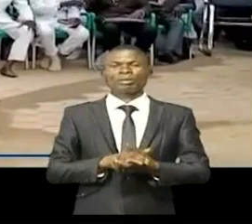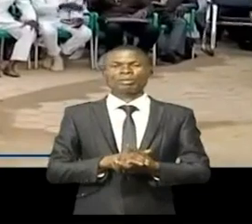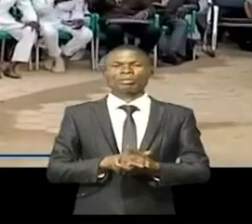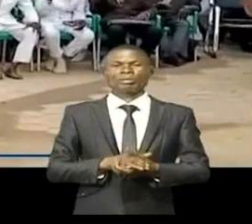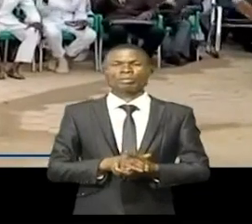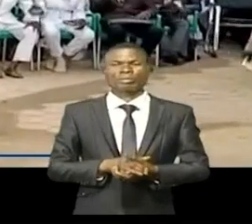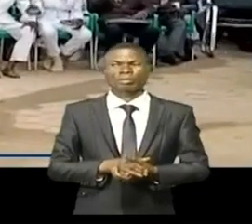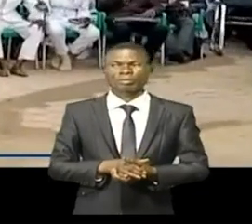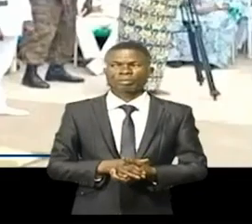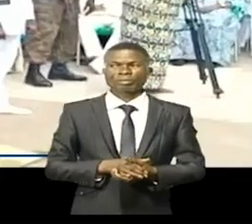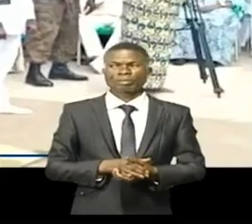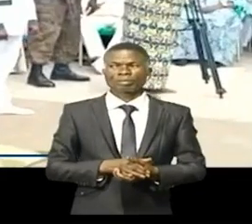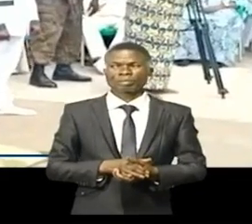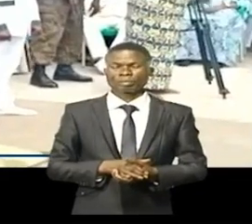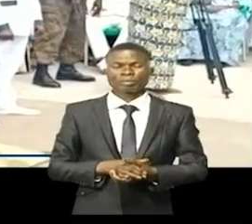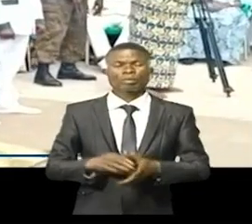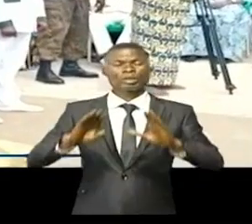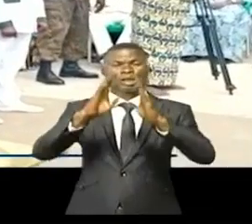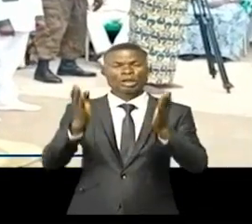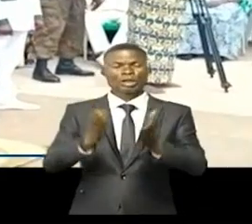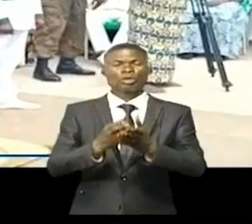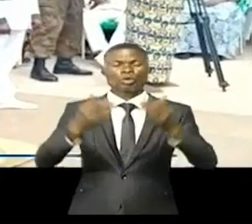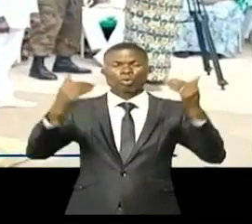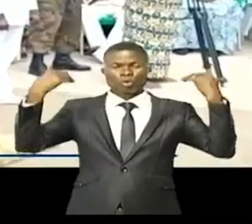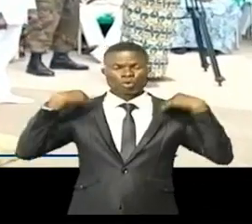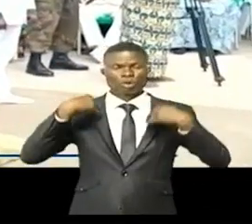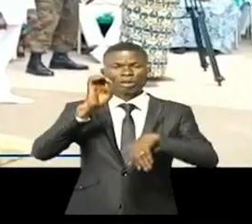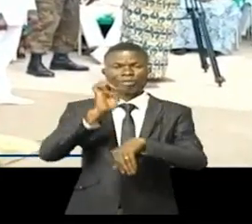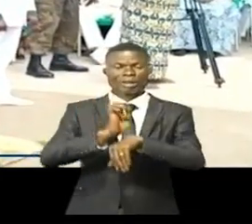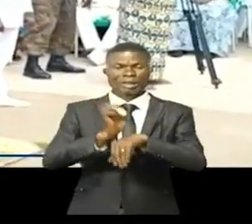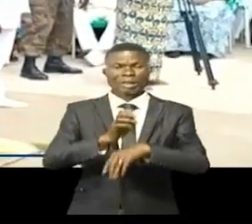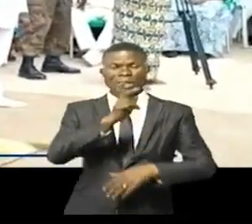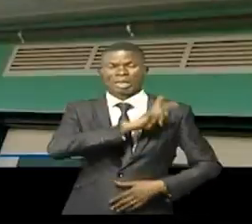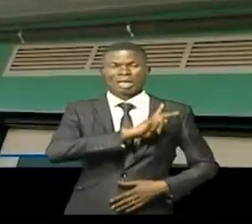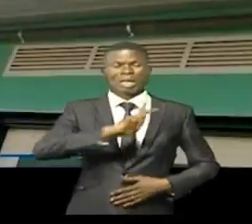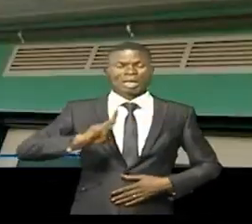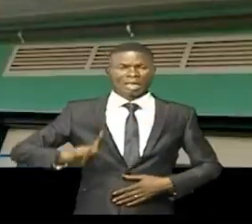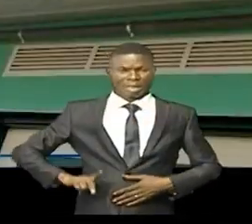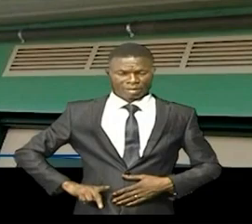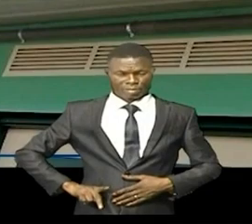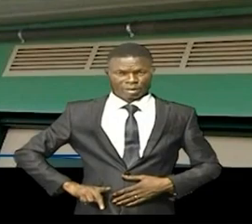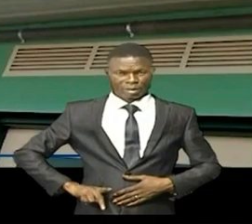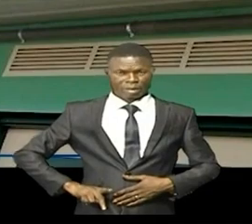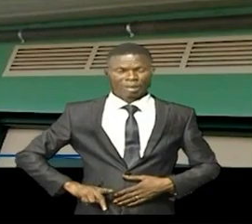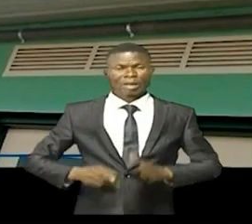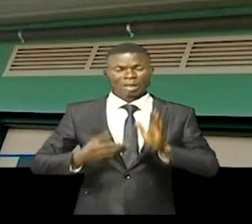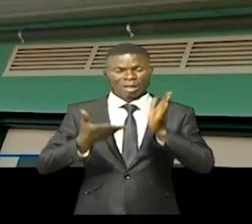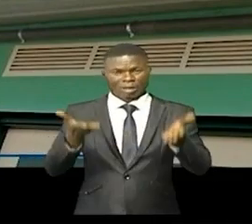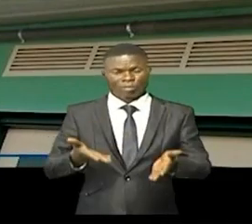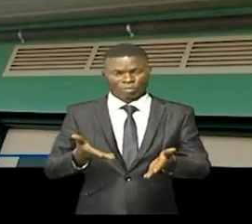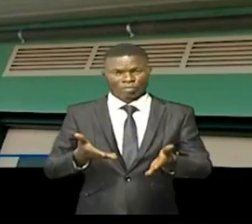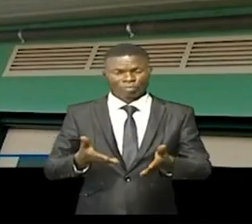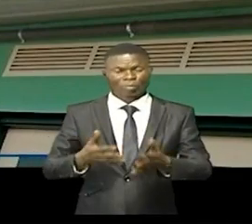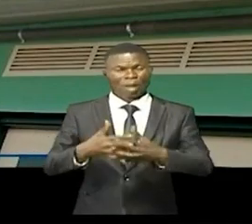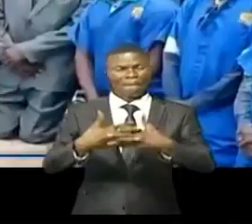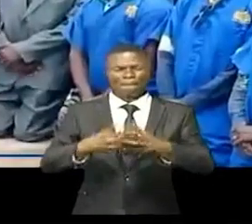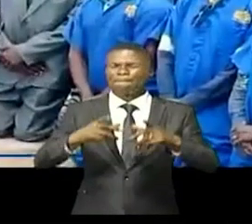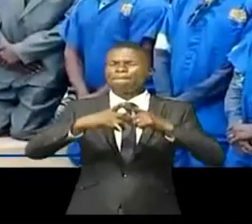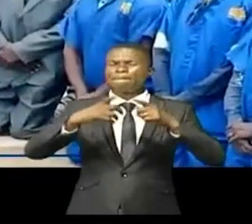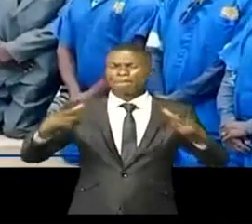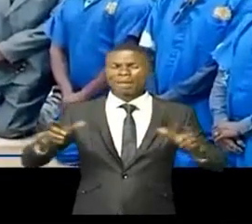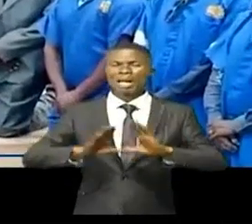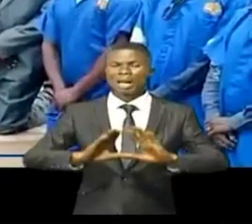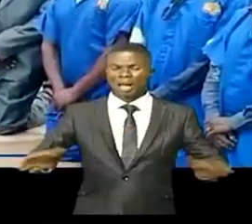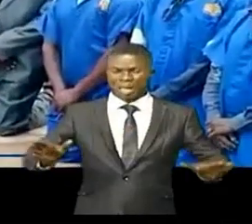Berceau de la religion kimbanguiste, la cité sainte de Kamba dispose désormais d'une imprimerie moderne, une grosse machine avec une